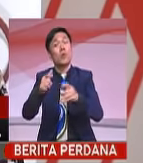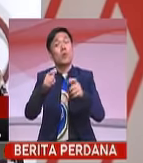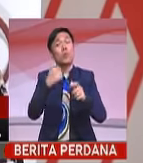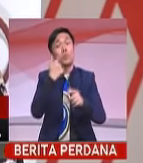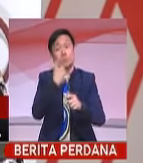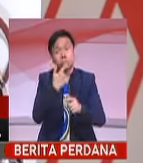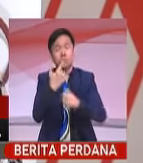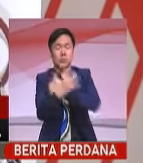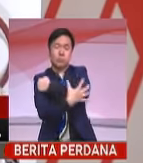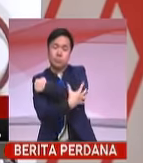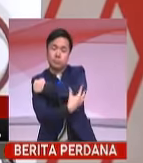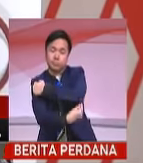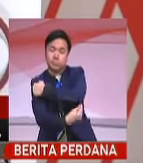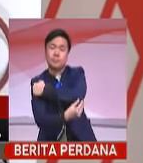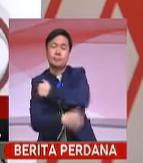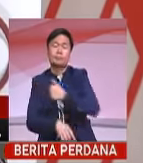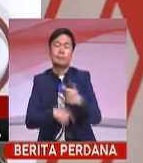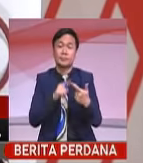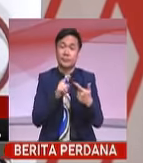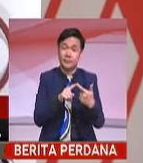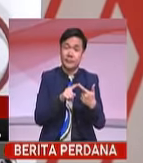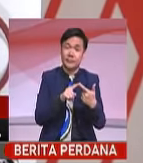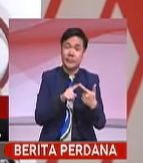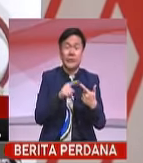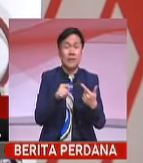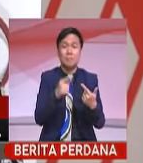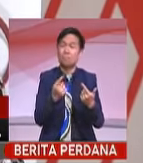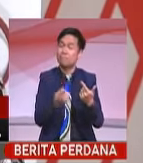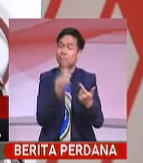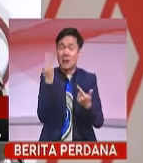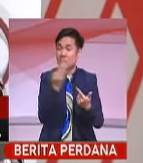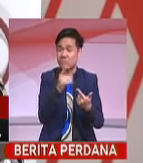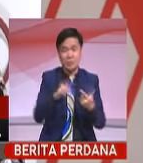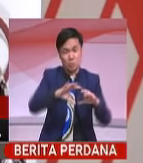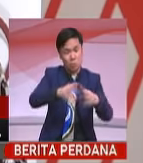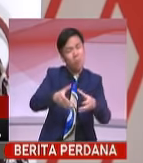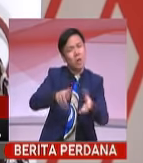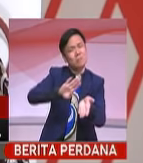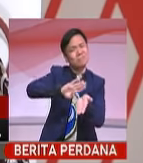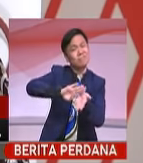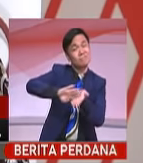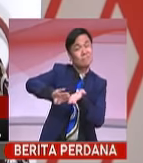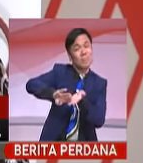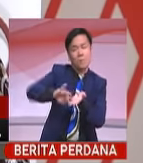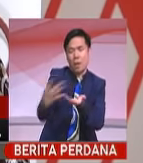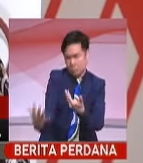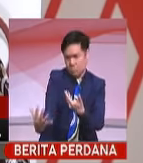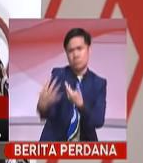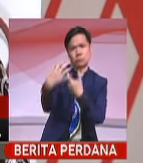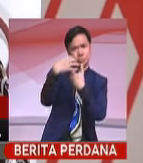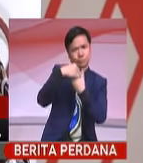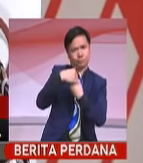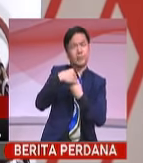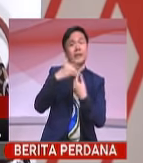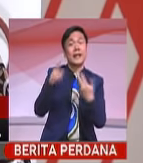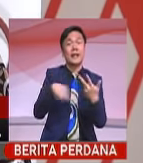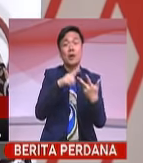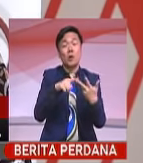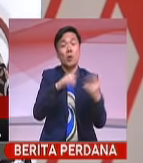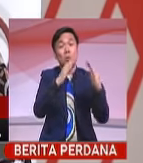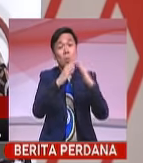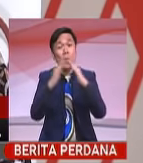berpendapatan rendah, gulungan-gulungan yang biasanya terpinggir dan juga di kalangan warga kota